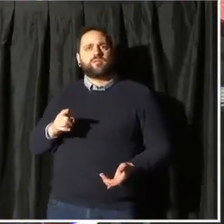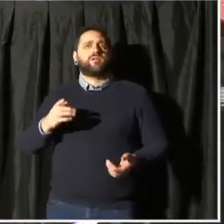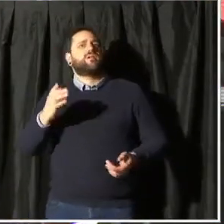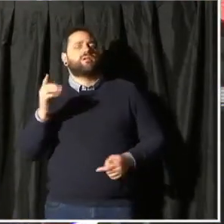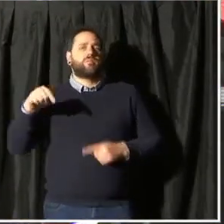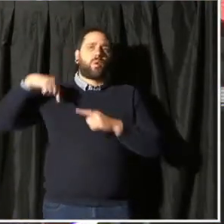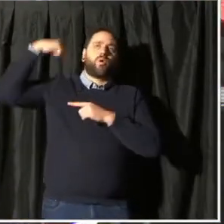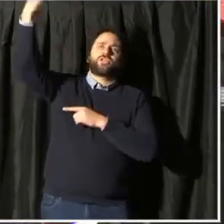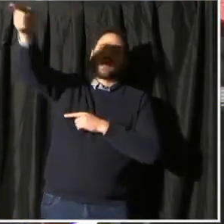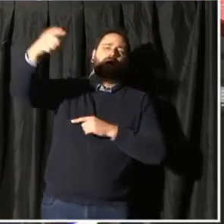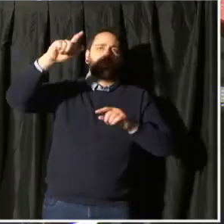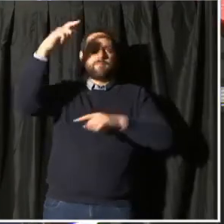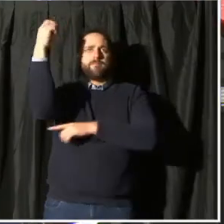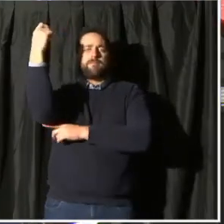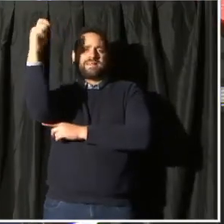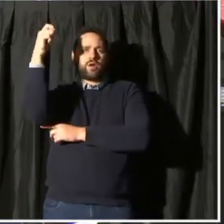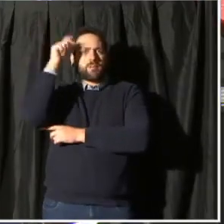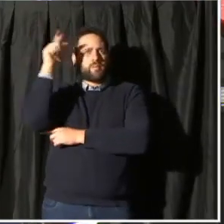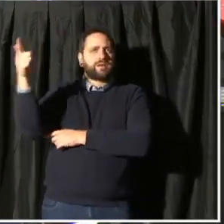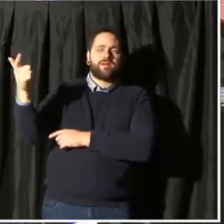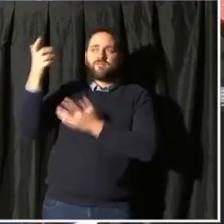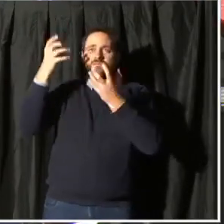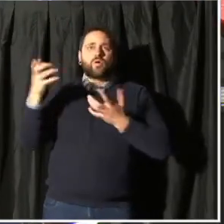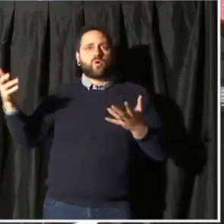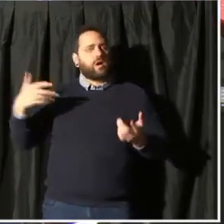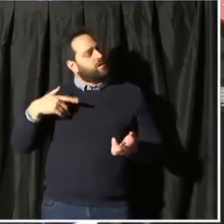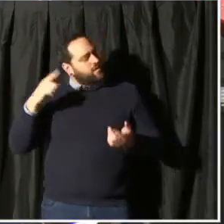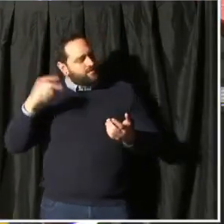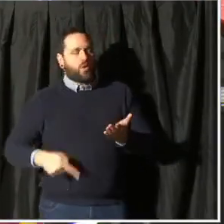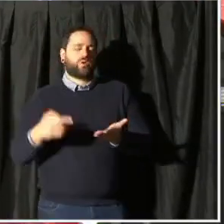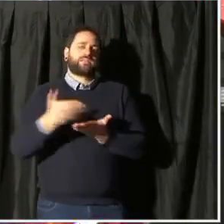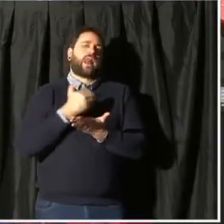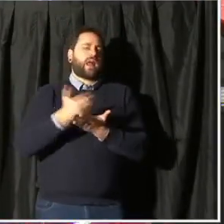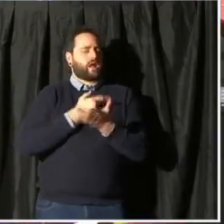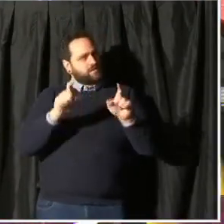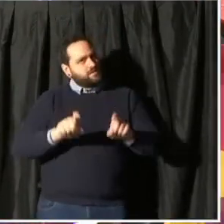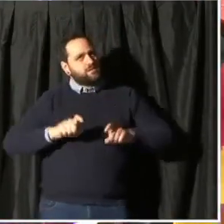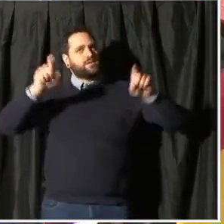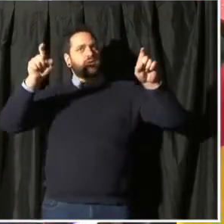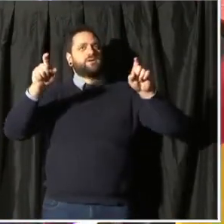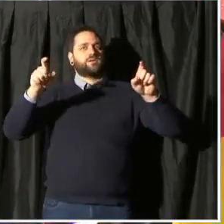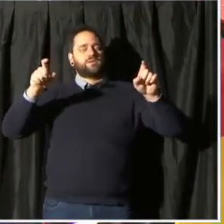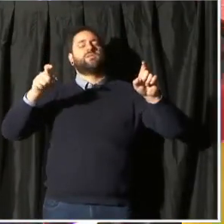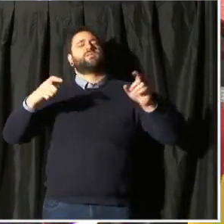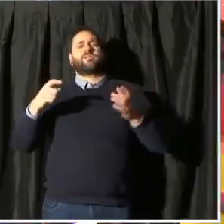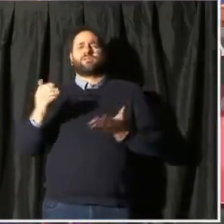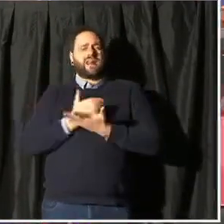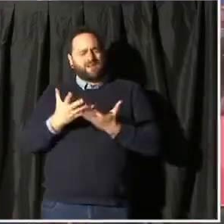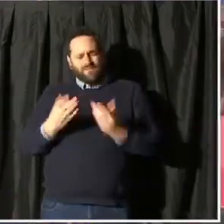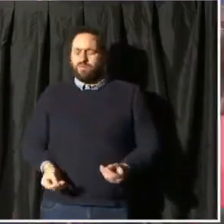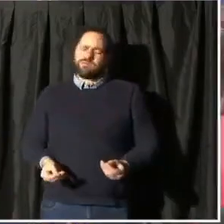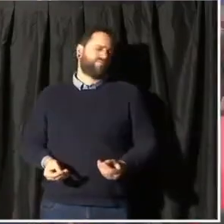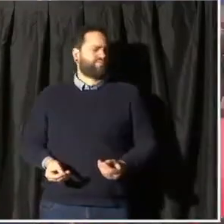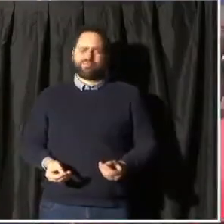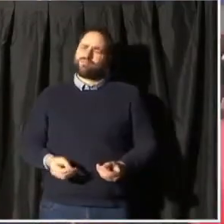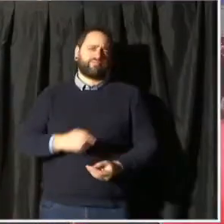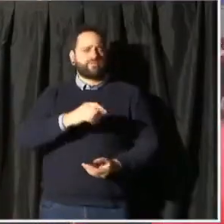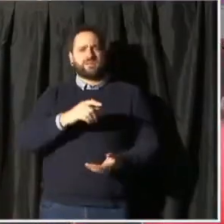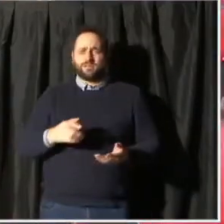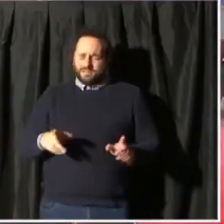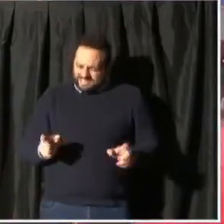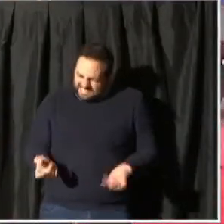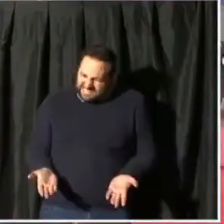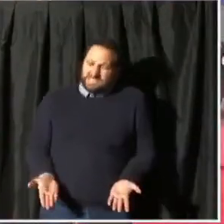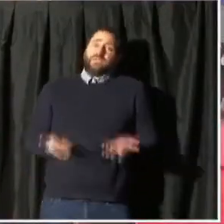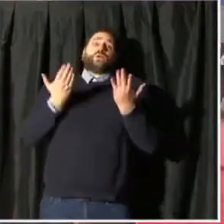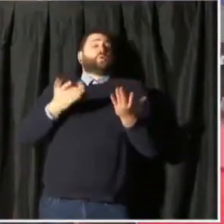les salaires et qui prend conscience que les bacs les bas salaires ne doivent plus exister dans notre pays super merci beaucoup on peut